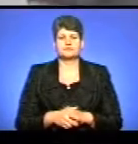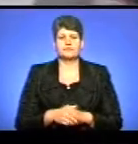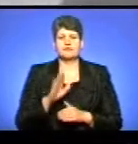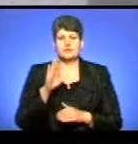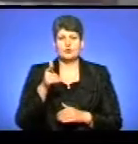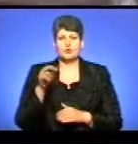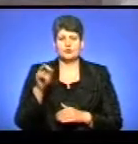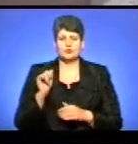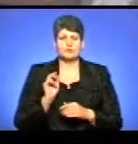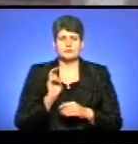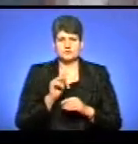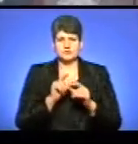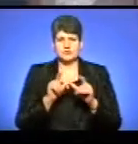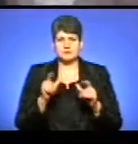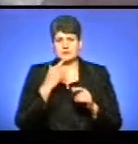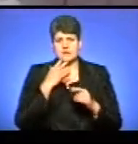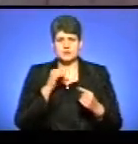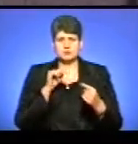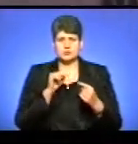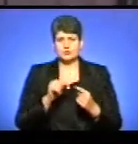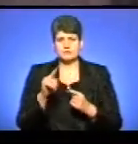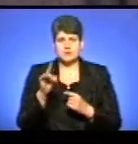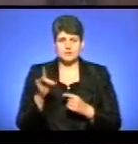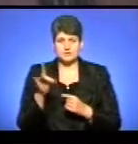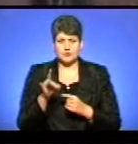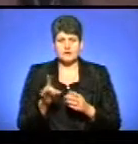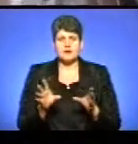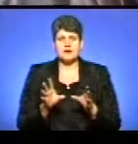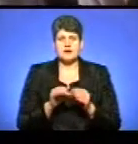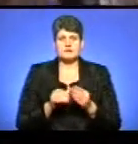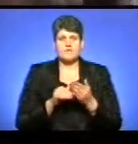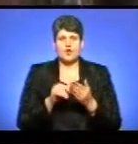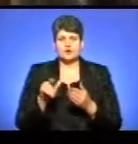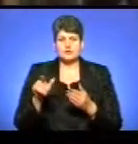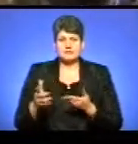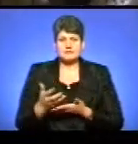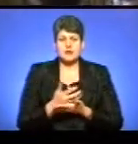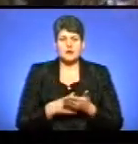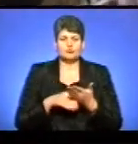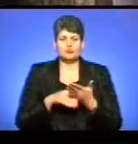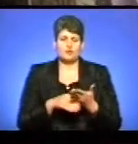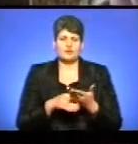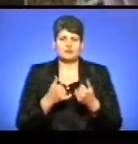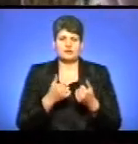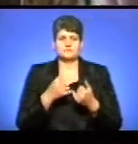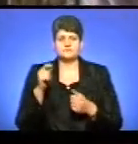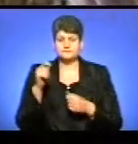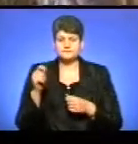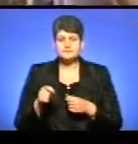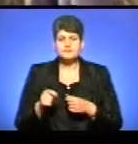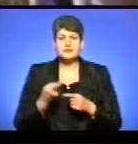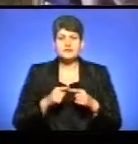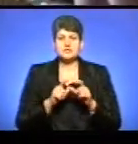Володимир Голоднюк йде до штабу національного спротиву Збаразького району, де разом із волонтерами збирає допомогу на передову. Цей штаб він